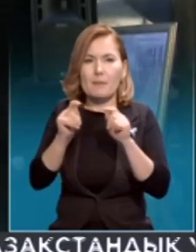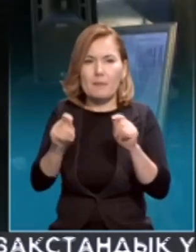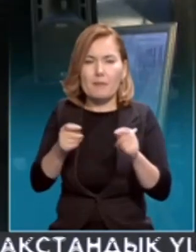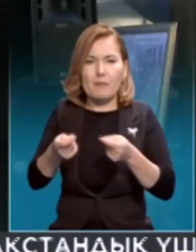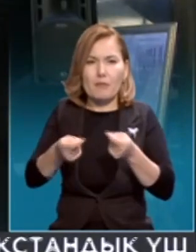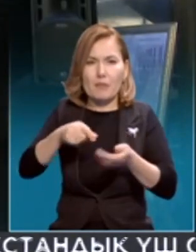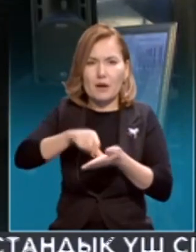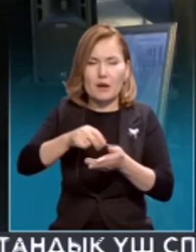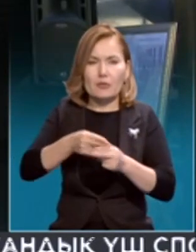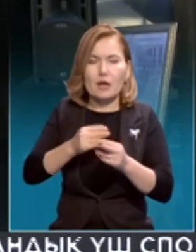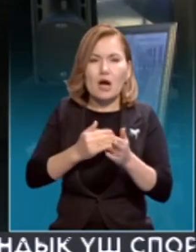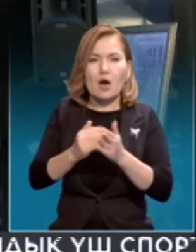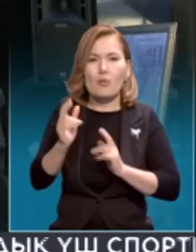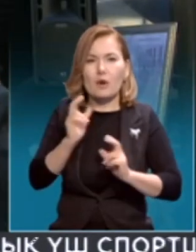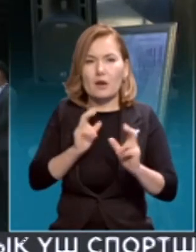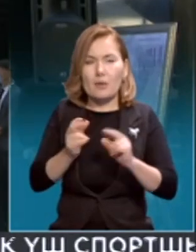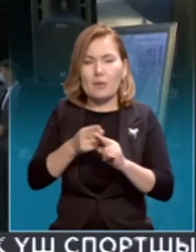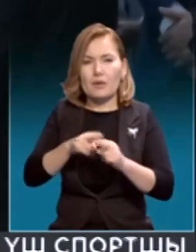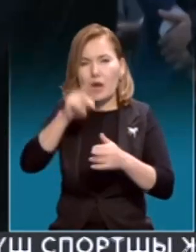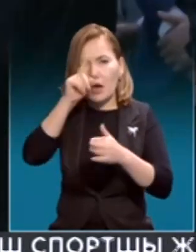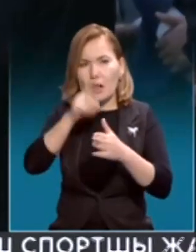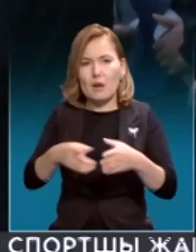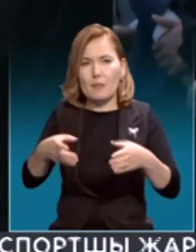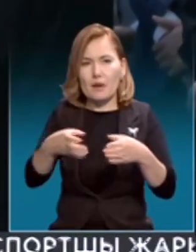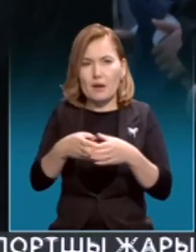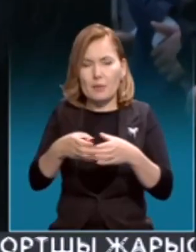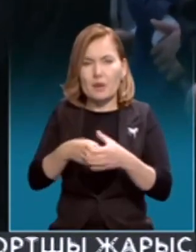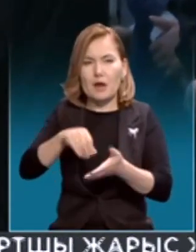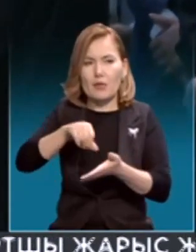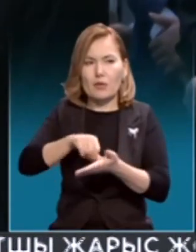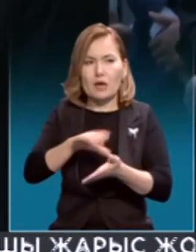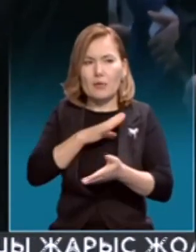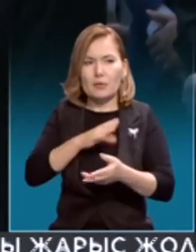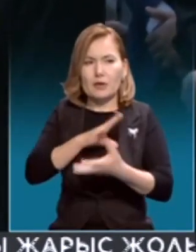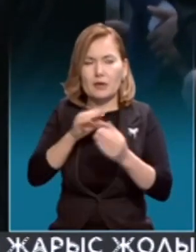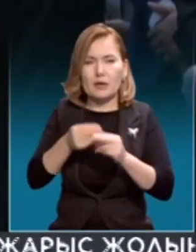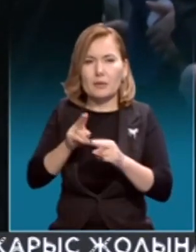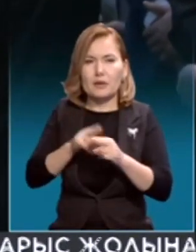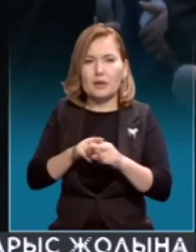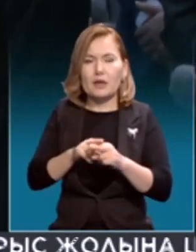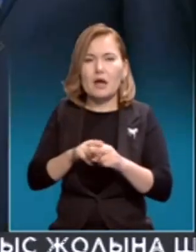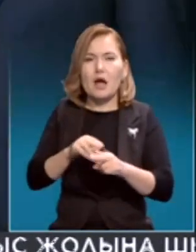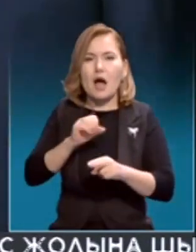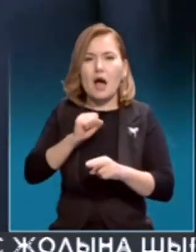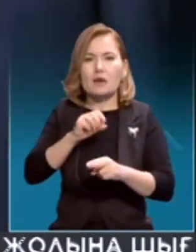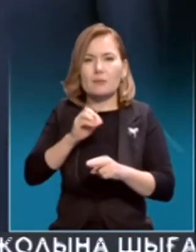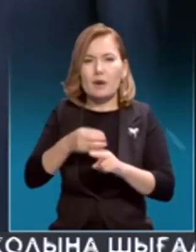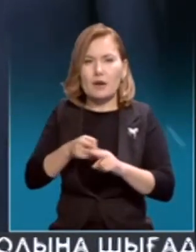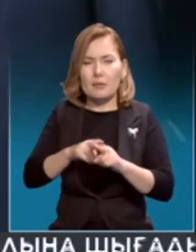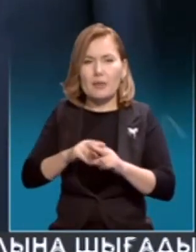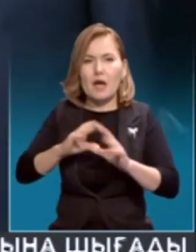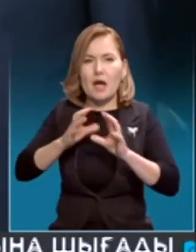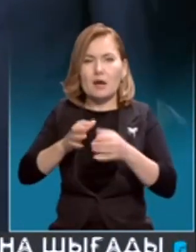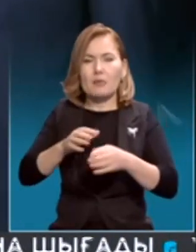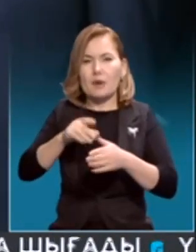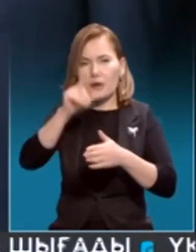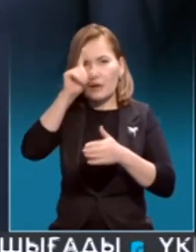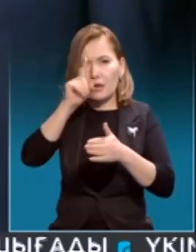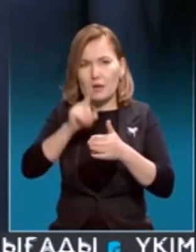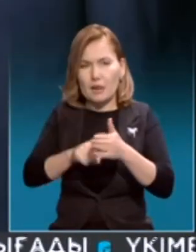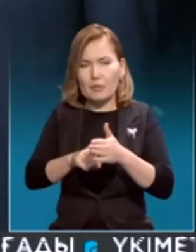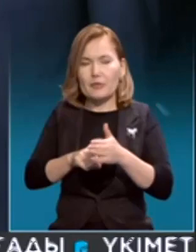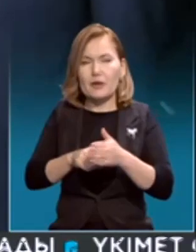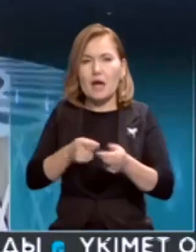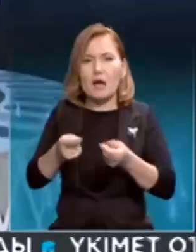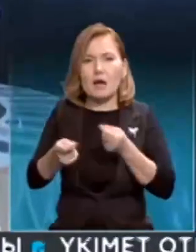басшылары, жоғары оқу орындарының діни және қоғамдық бірлестіктердің өкілдері қатысты. Сенат төрағасы Мәулен Әшімбаев бұл әлемдік және дәстүрлі